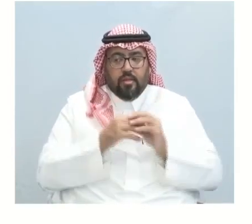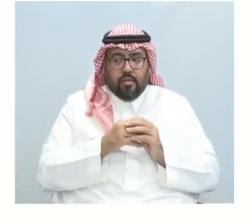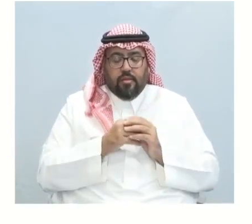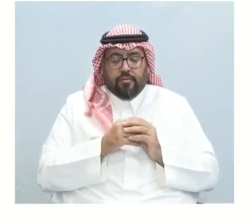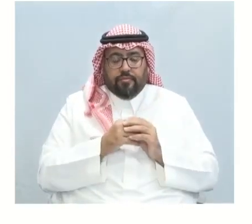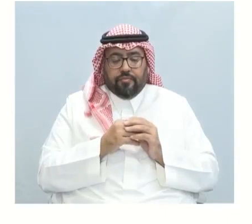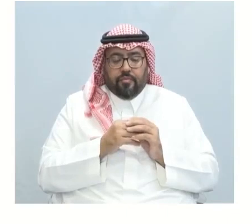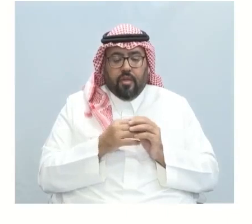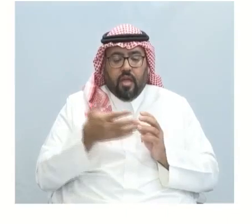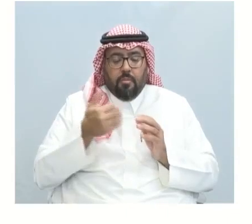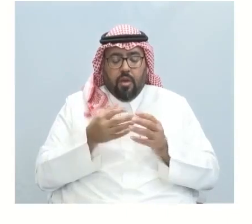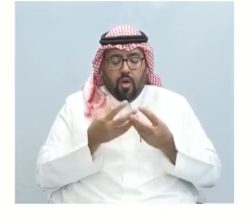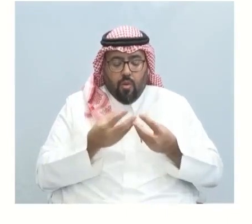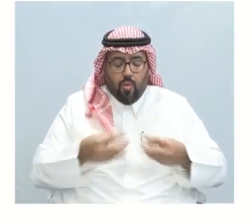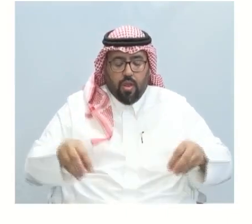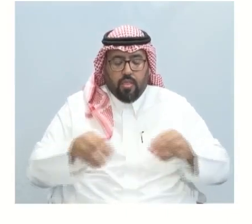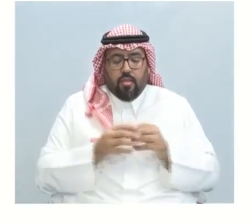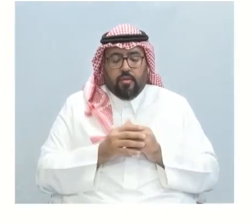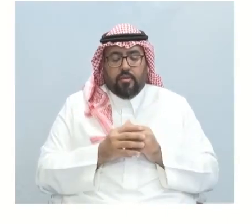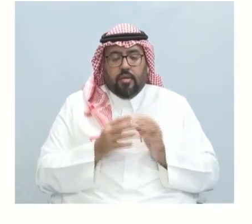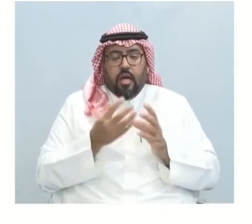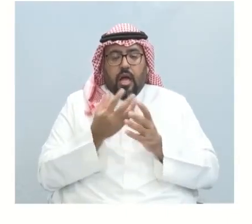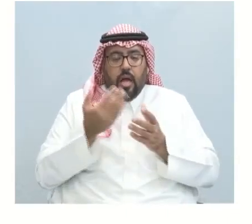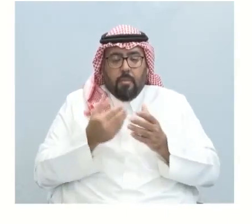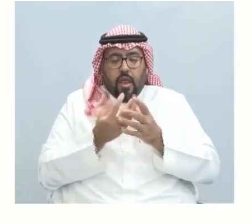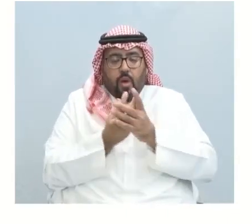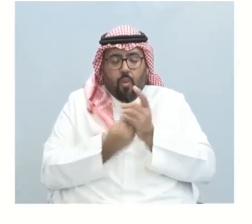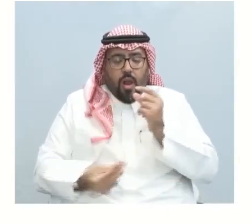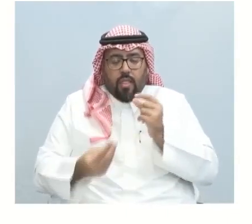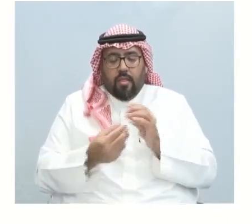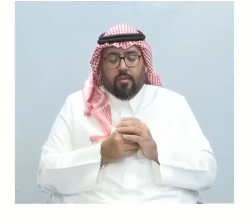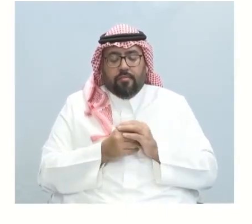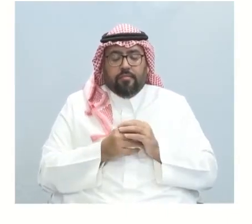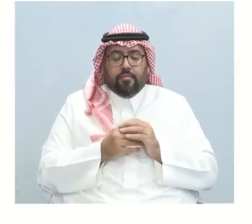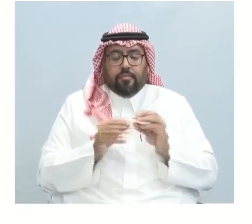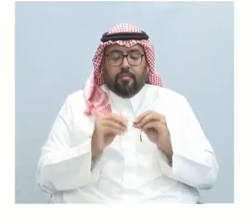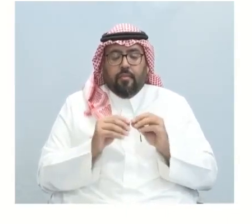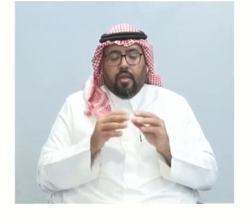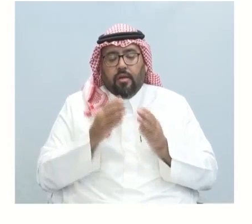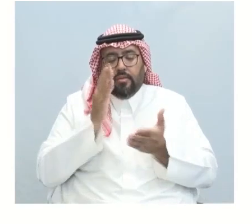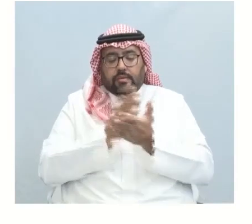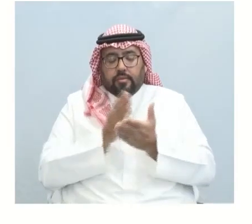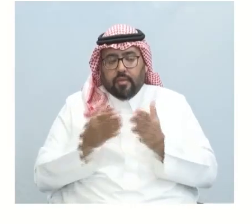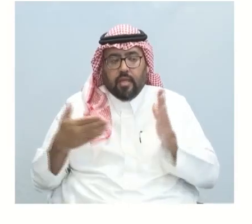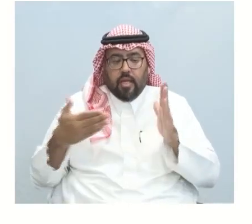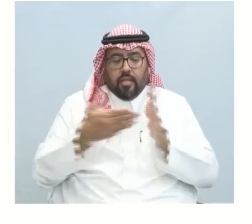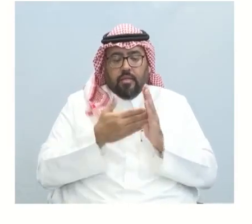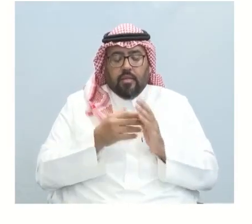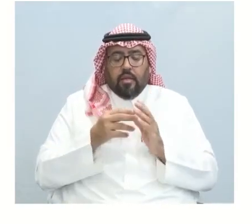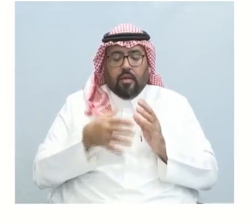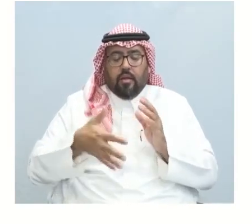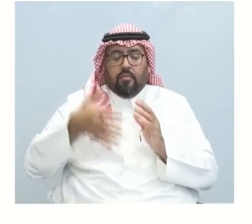البيضيه قبل الولاده وتبقى هذه الخلايا في المرحله الاولى من الانقسام المنصف حتى سن